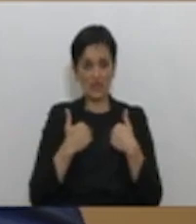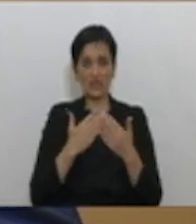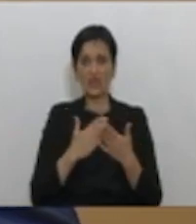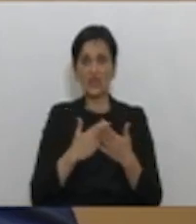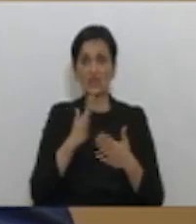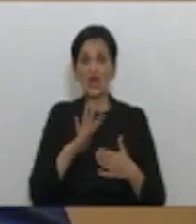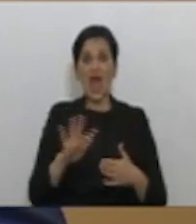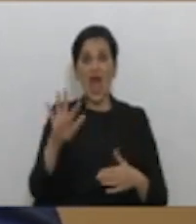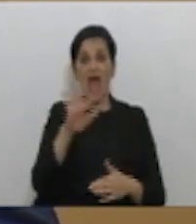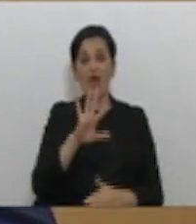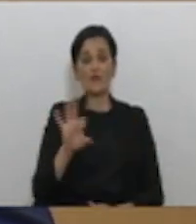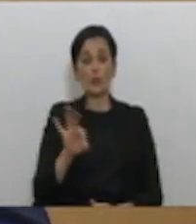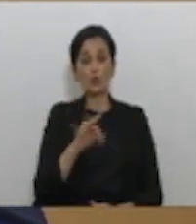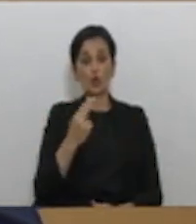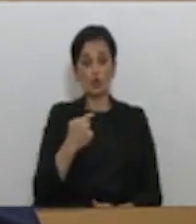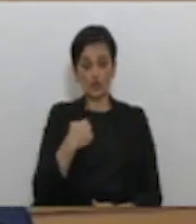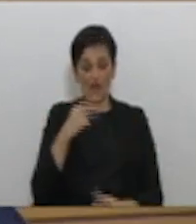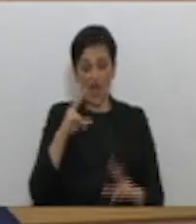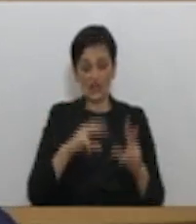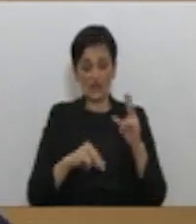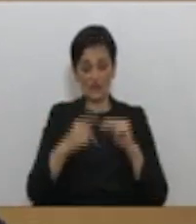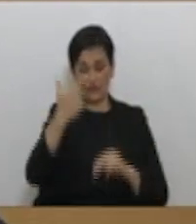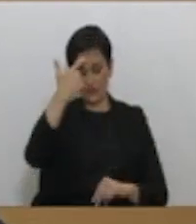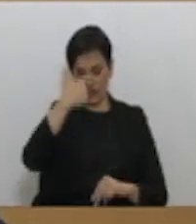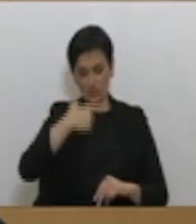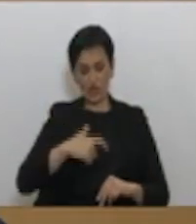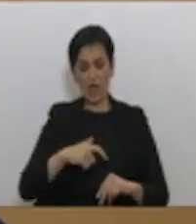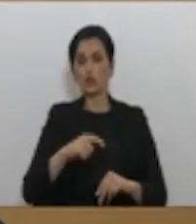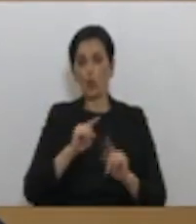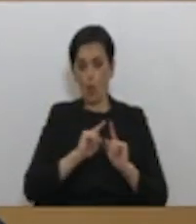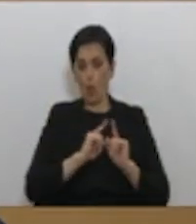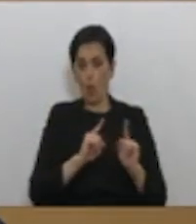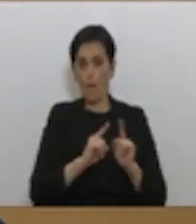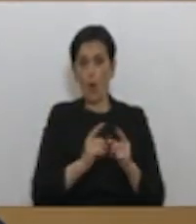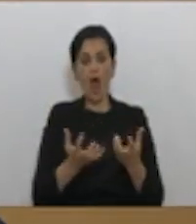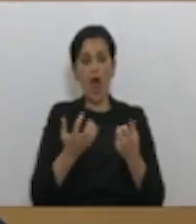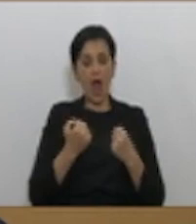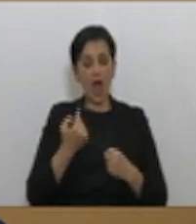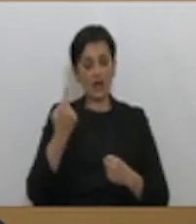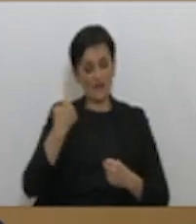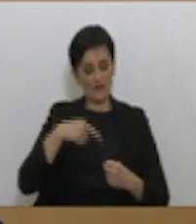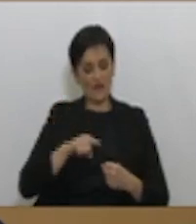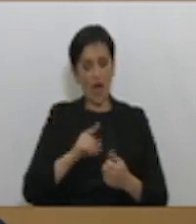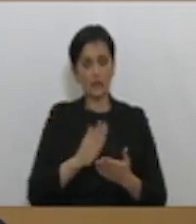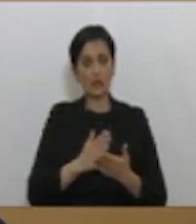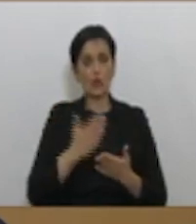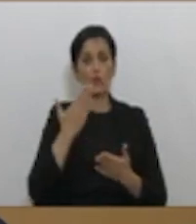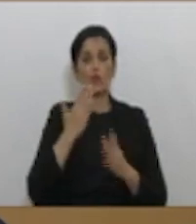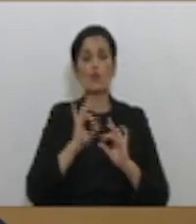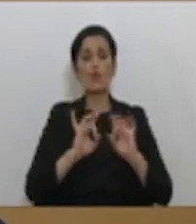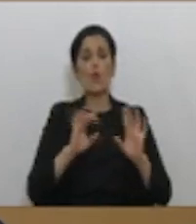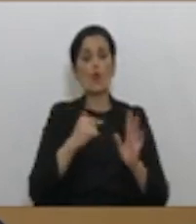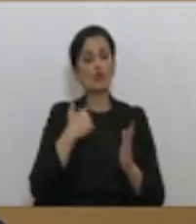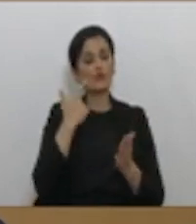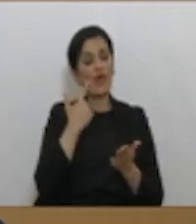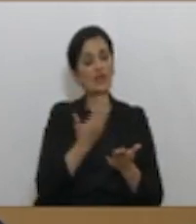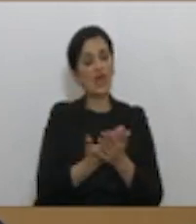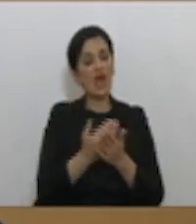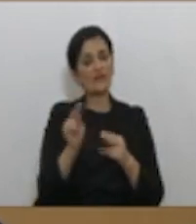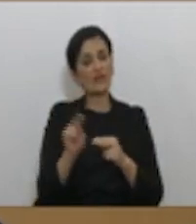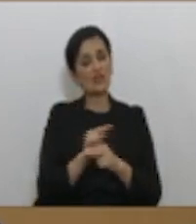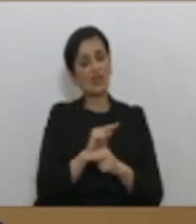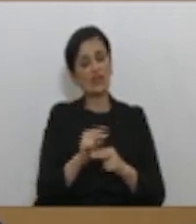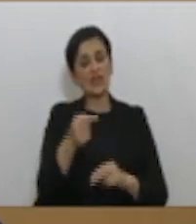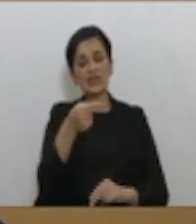ევროპელი სოციალისტები, თვლით ჩვენს თავს კონსტრუქციულ ოპოზიციად და აღებული გვაქვს ვალდებულება, მოგახსენოთ, ჩვენი ხედვა შენიშნები იმ